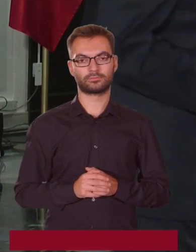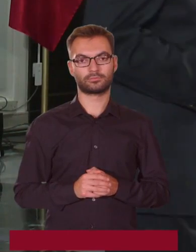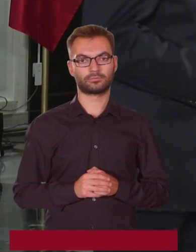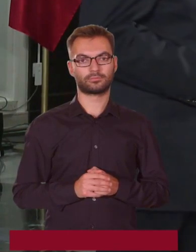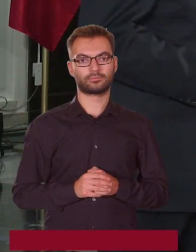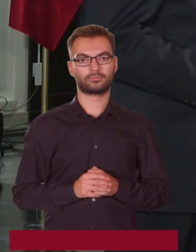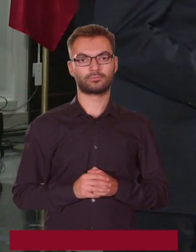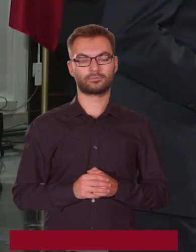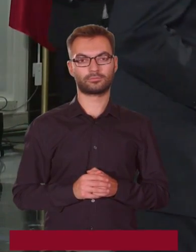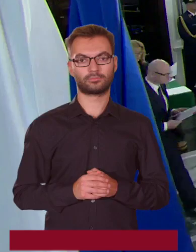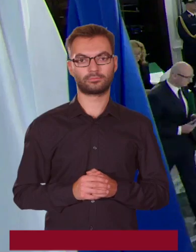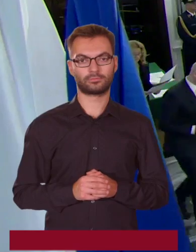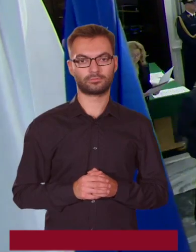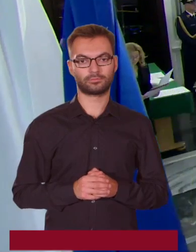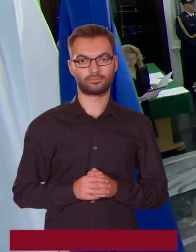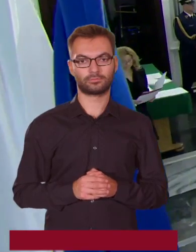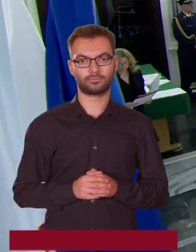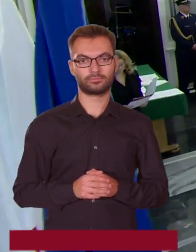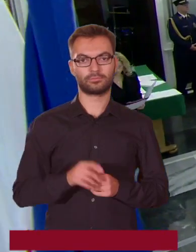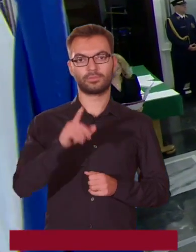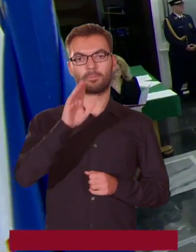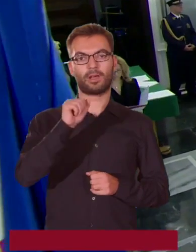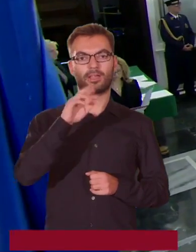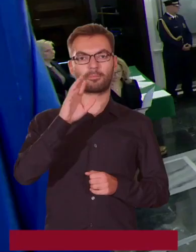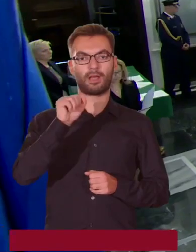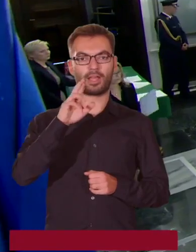Poproszę panią Barbarę Stanisławę Chrobak.